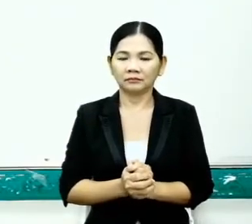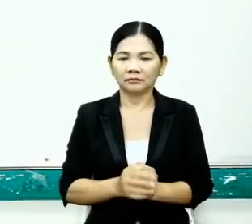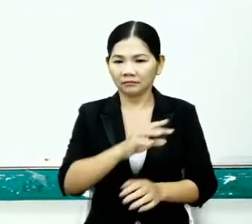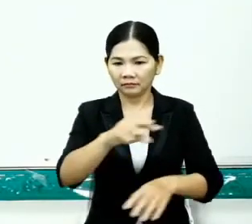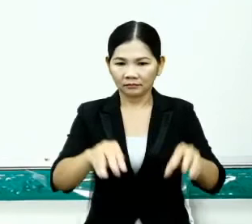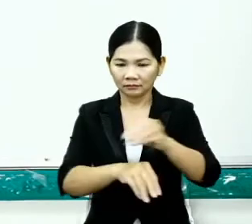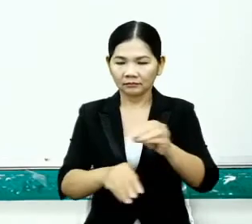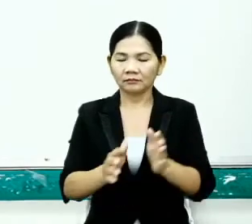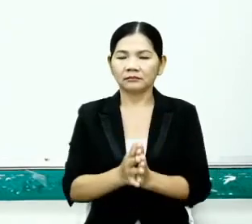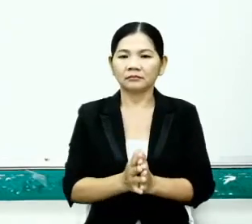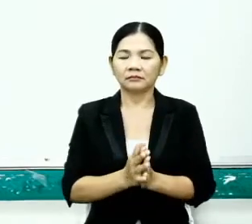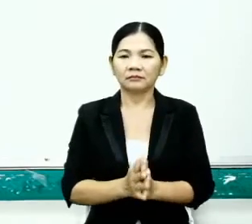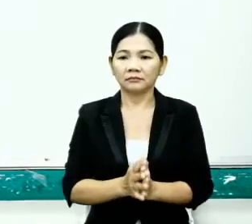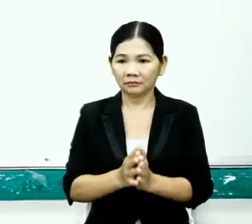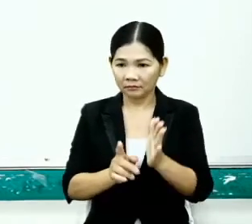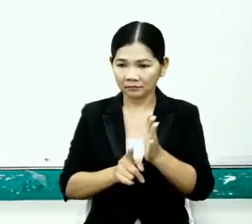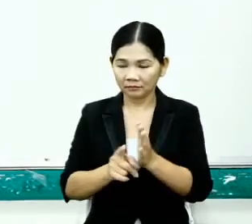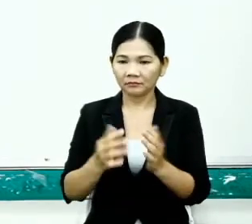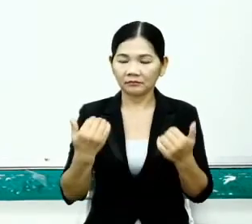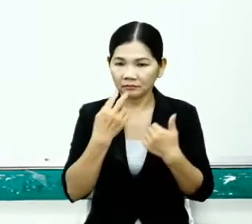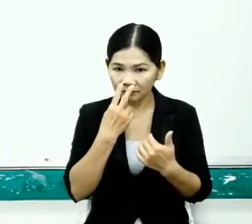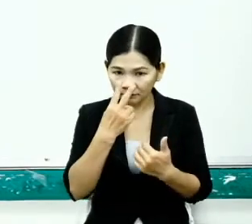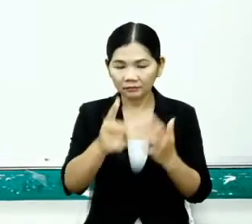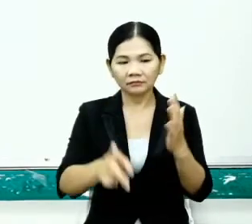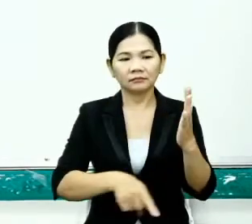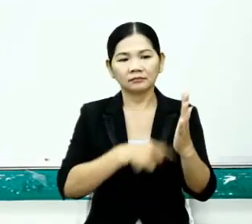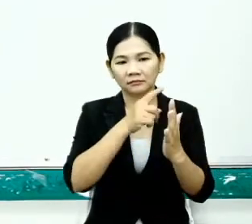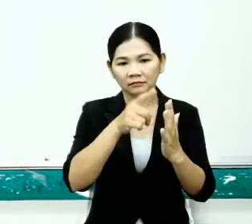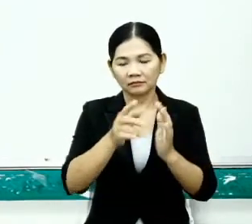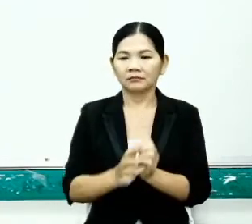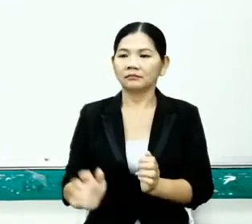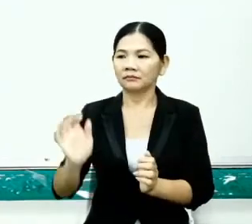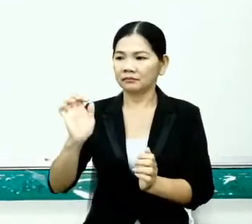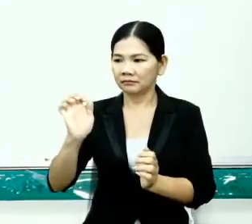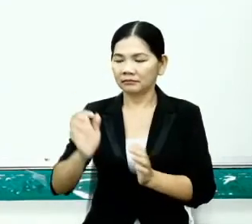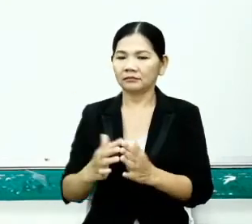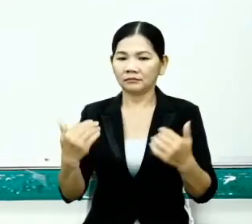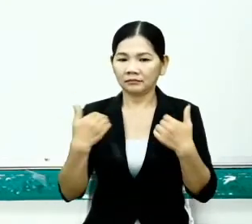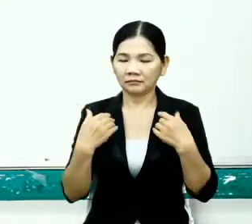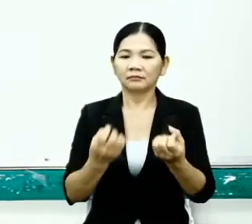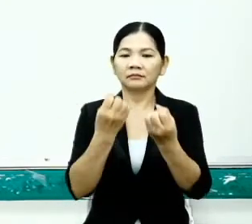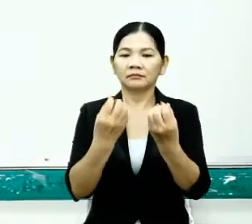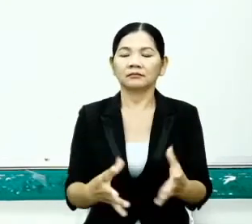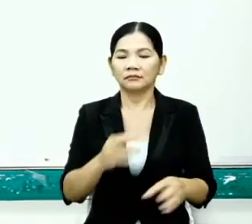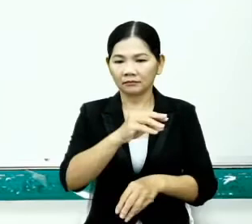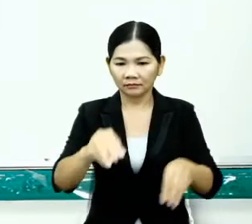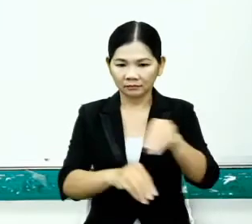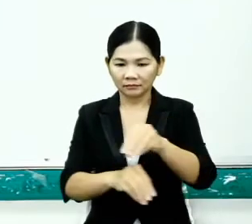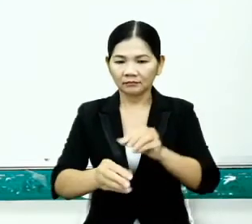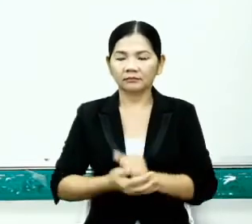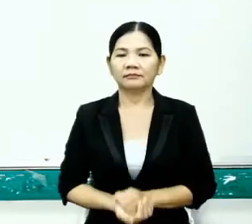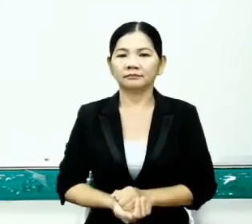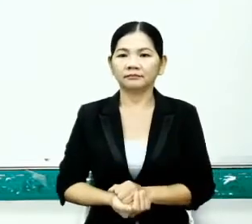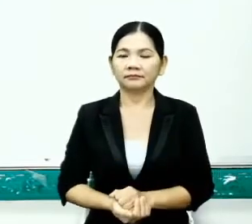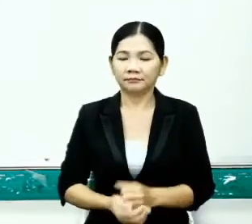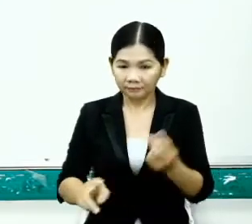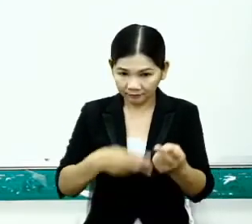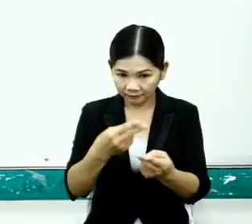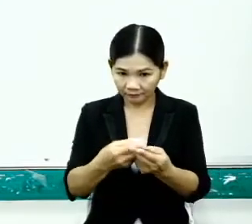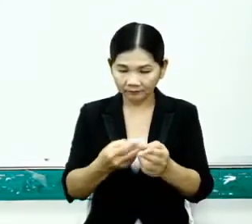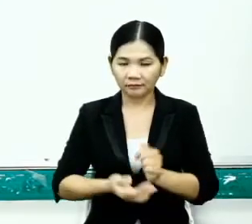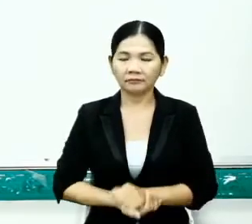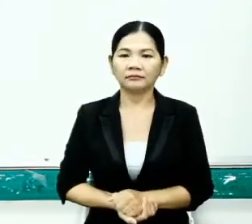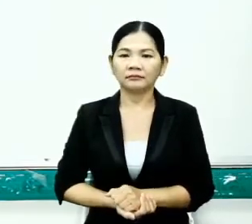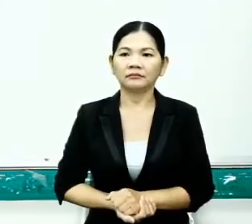នាសញ្ញាព្រួញកូនកូនចាំរាប់មើលតើអក្សរចរបស់យើងមានប៉ុន្មានចលនាណាហើយចាំឆ្លើយប្រាប់អ្នក